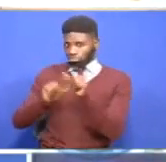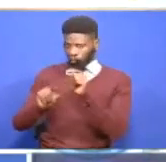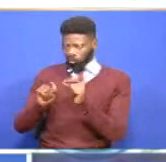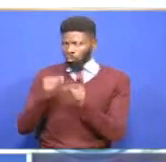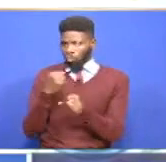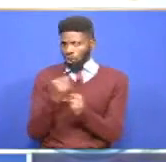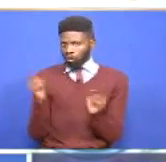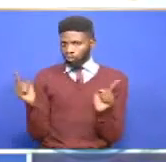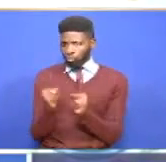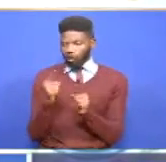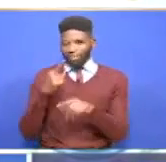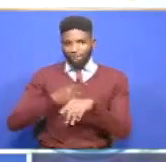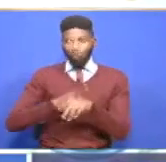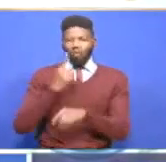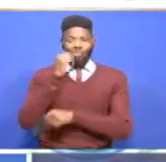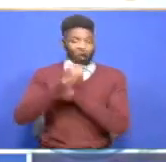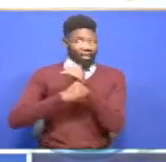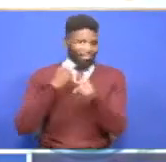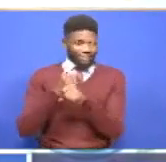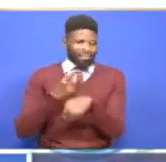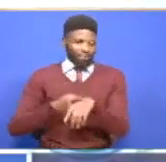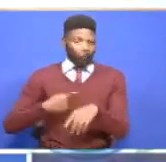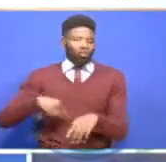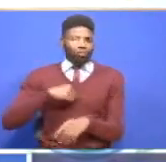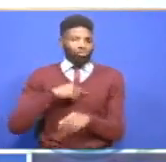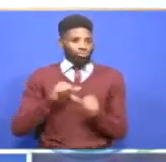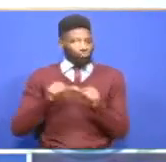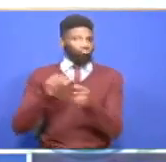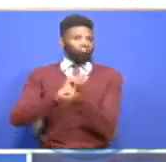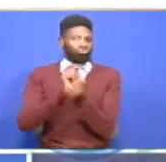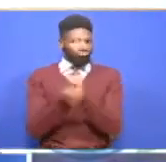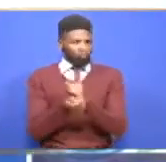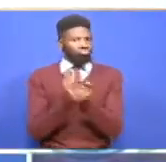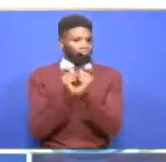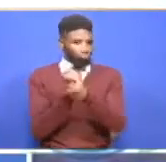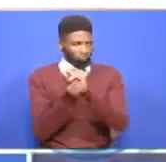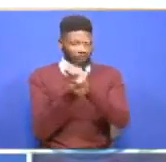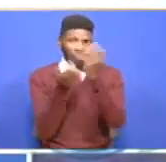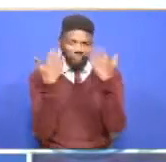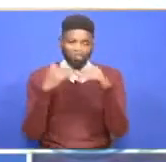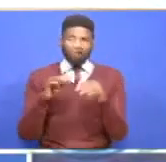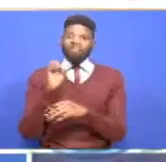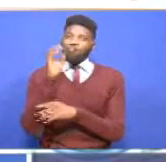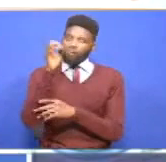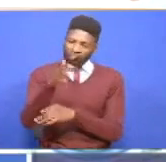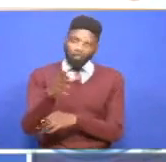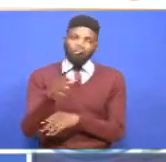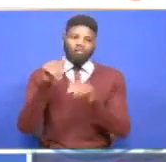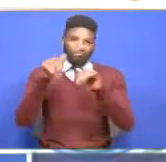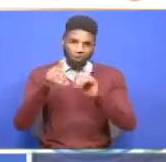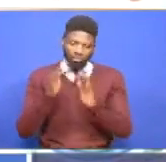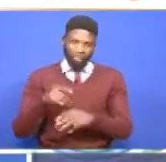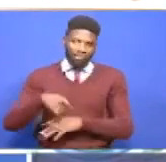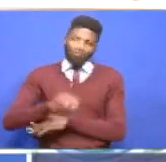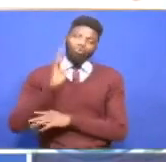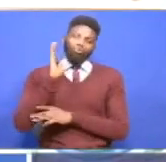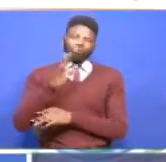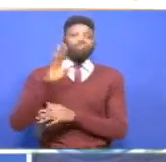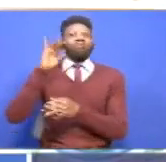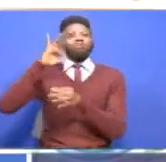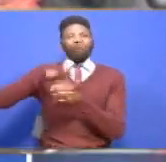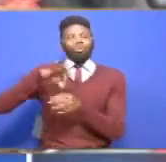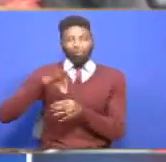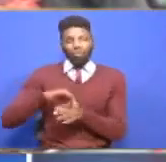mwaka moja, tukirekebisha, alapo hapo baandaye sasa wakulima watashaguana waweke board ambayo pia